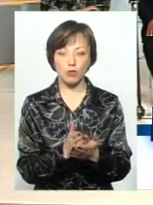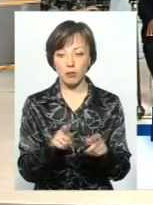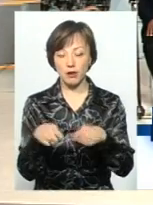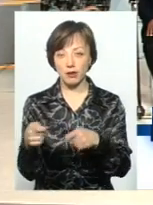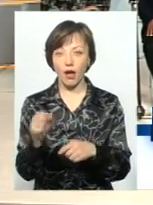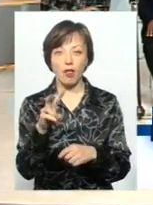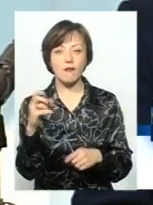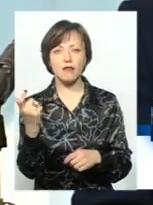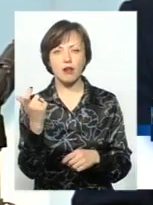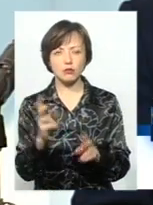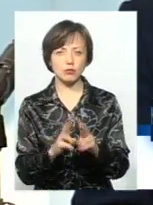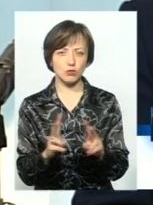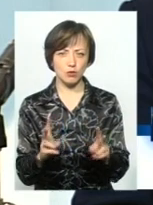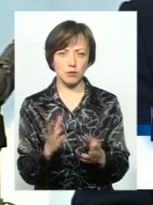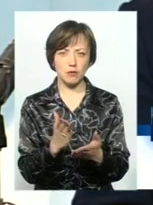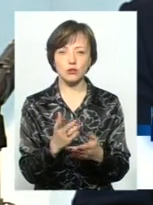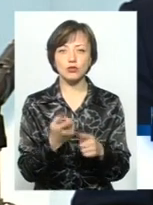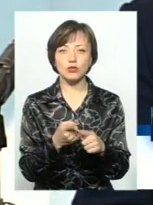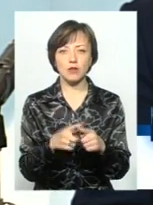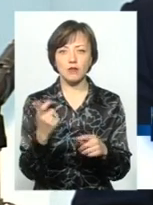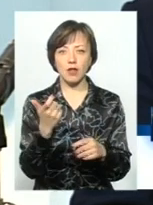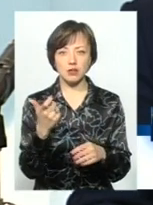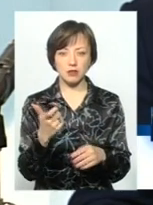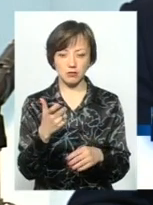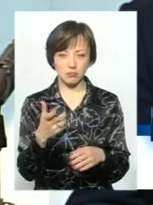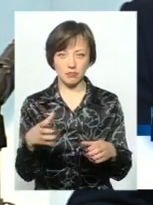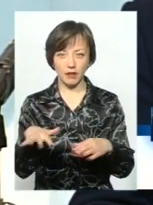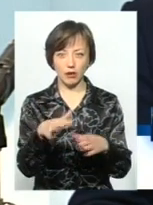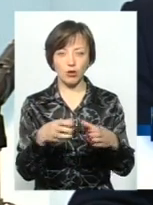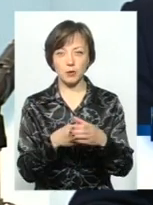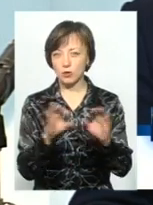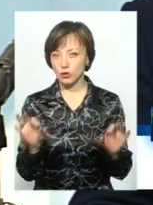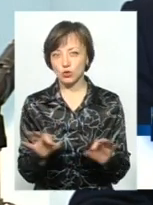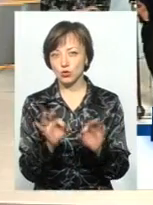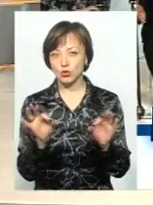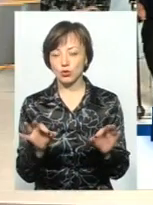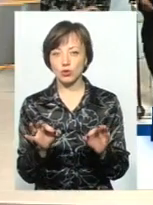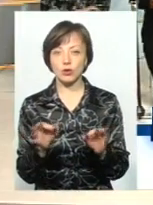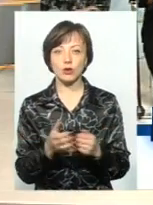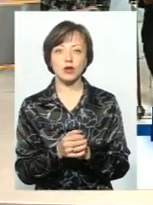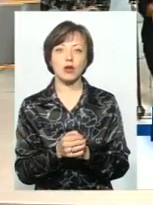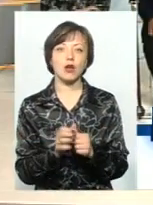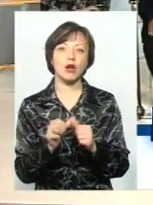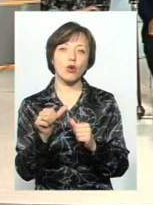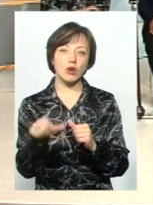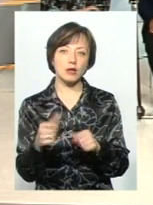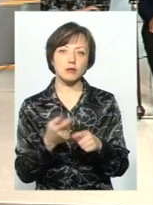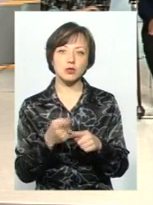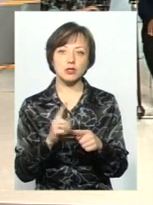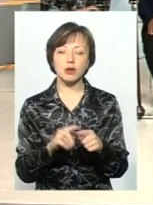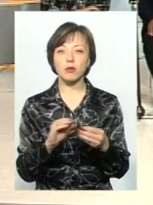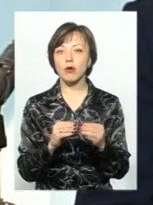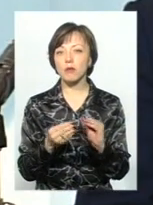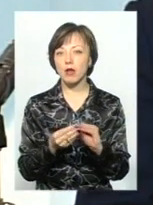Але власник, що з того має власник в особі територіальної громади? Нічого. Так, нічого, окрім оцих проблем,